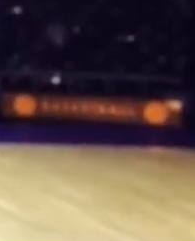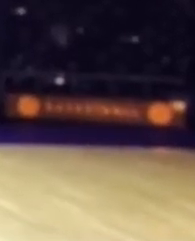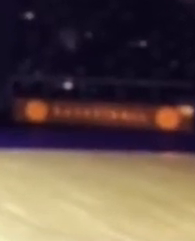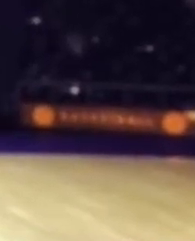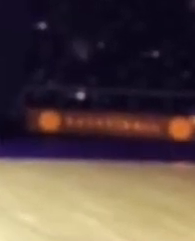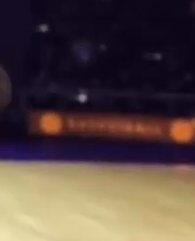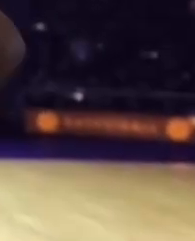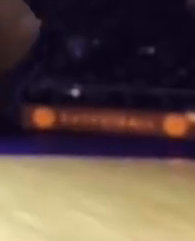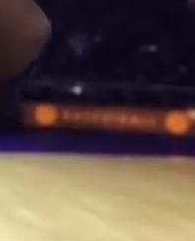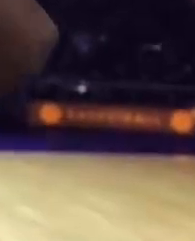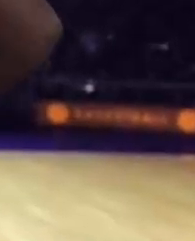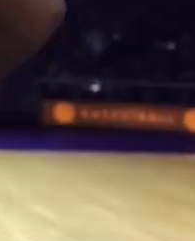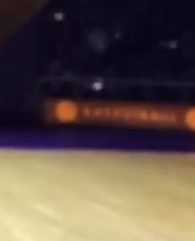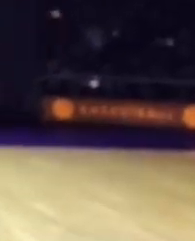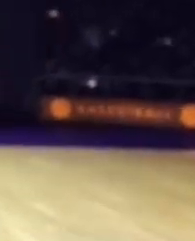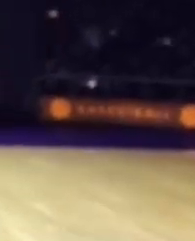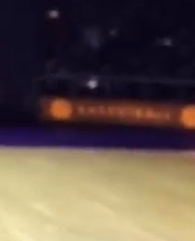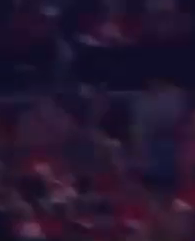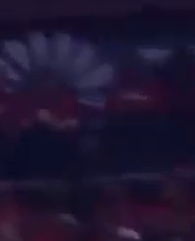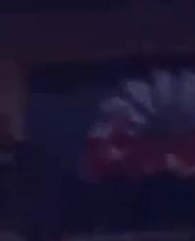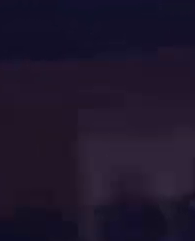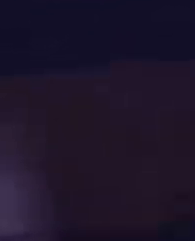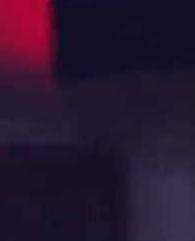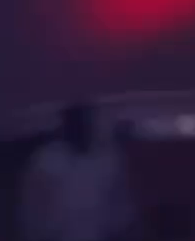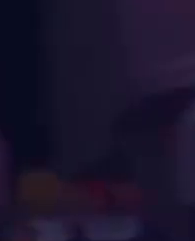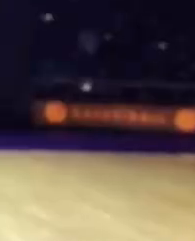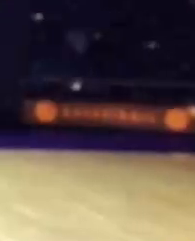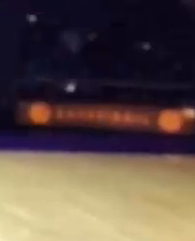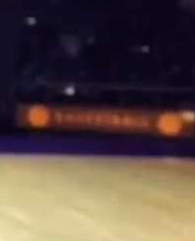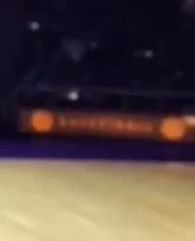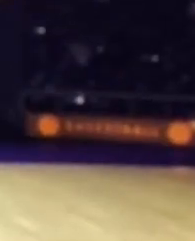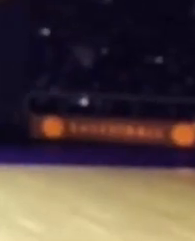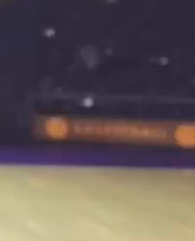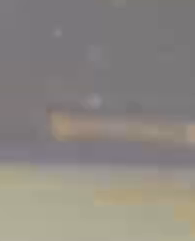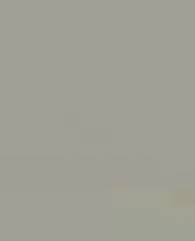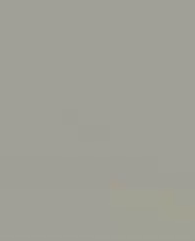A three wins the series. Final seconds.